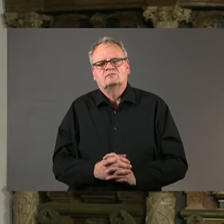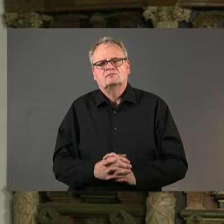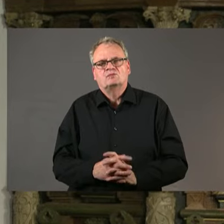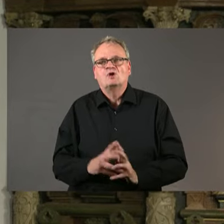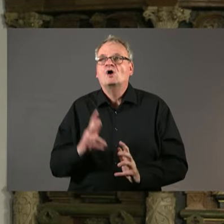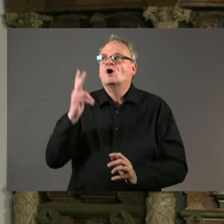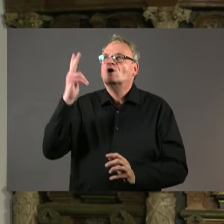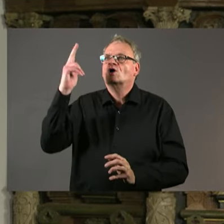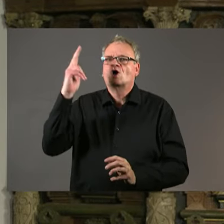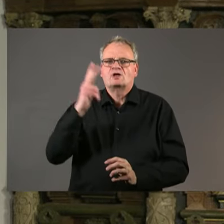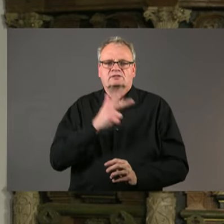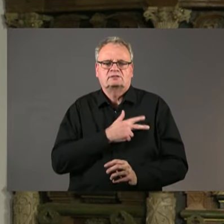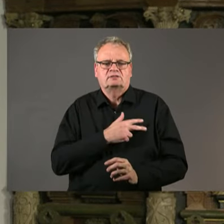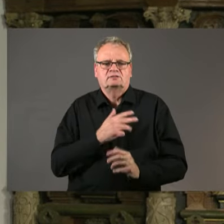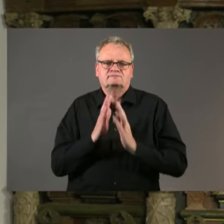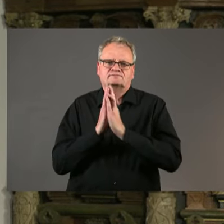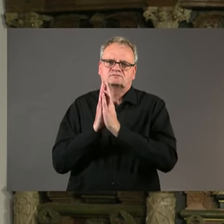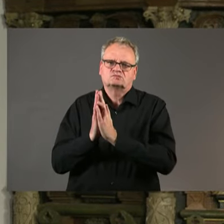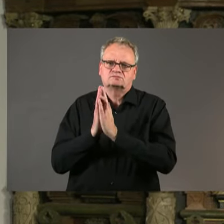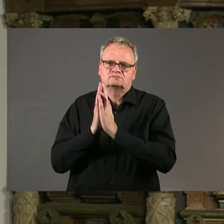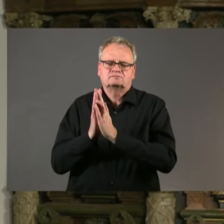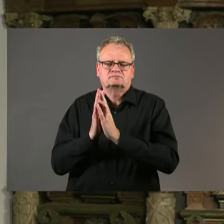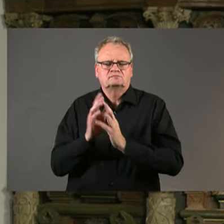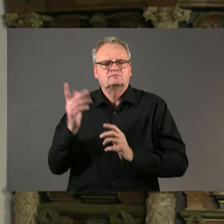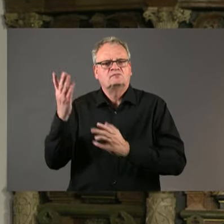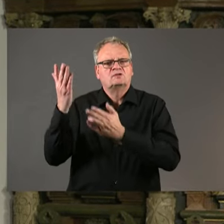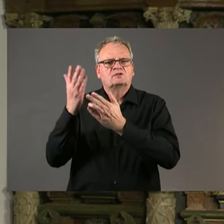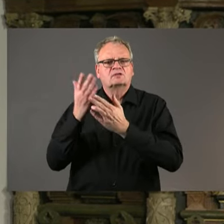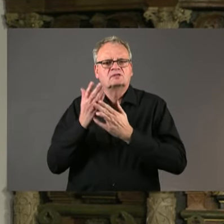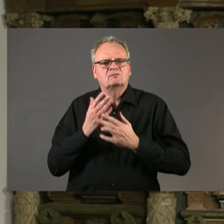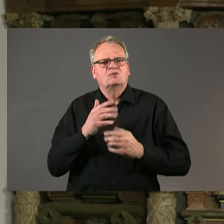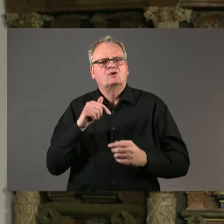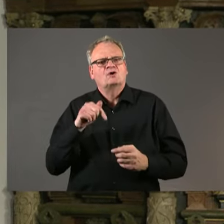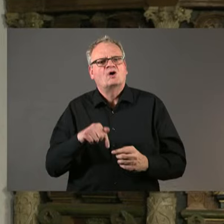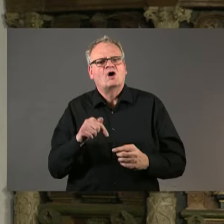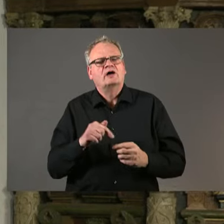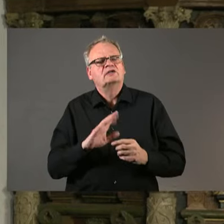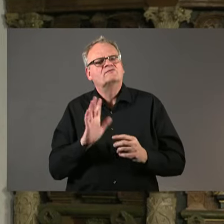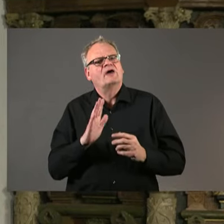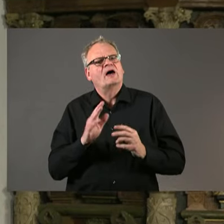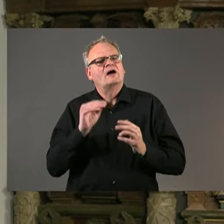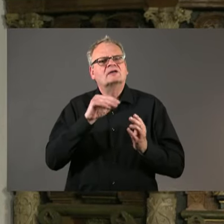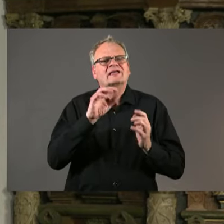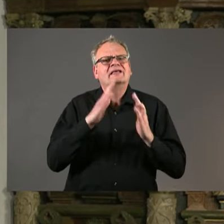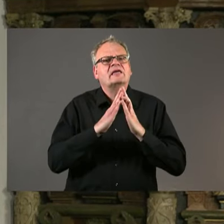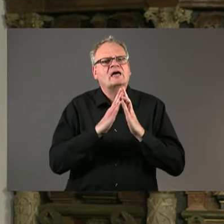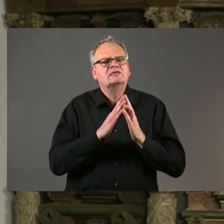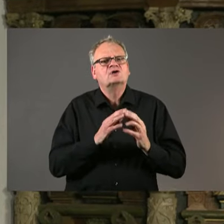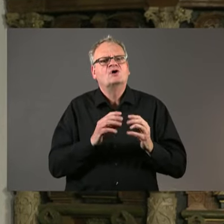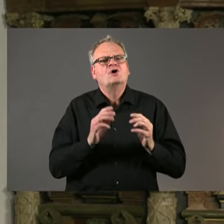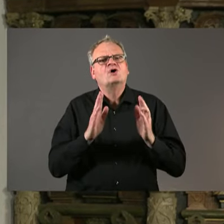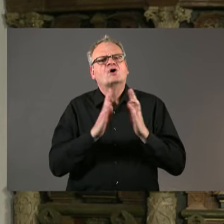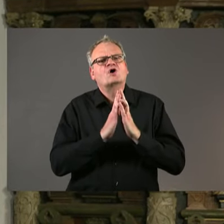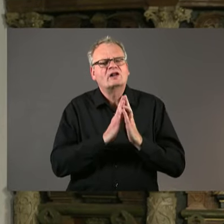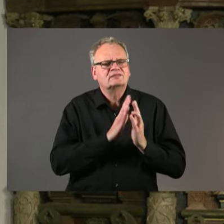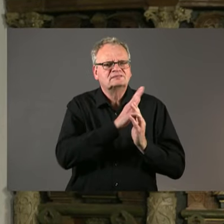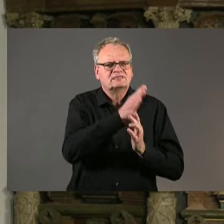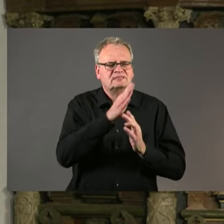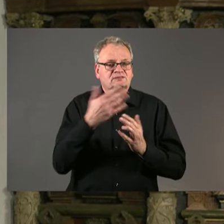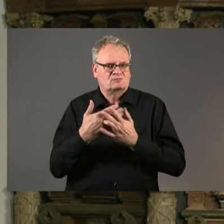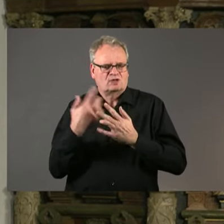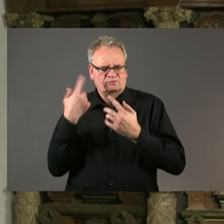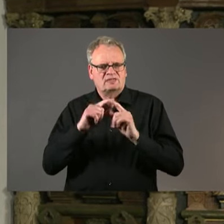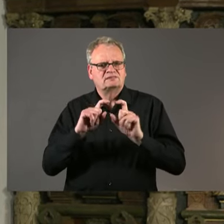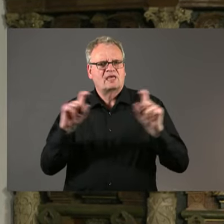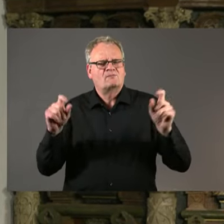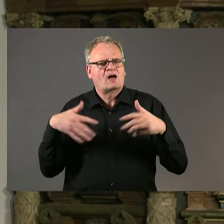Gott, wir bitten dich um deine Bewahrung für alle, die heute unsere Gottesdienste besuchen. Lass die Bedrohung von Köln nicht real